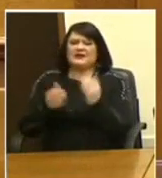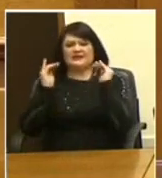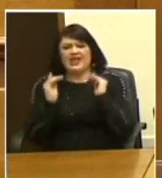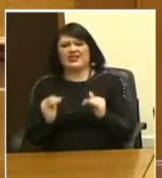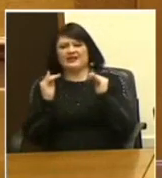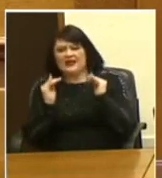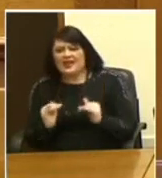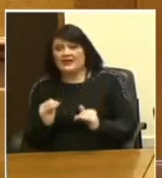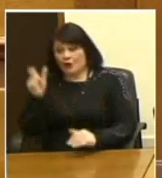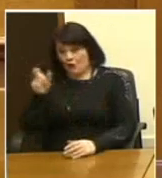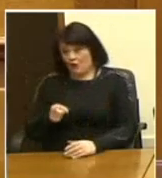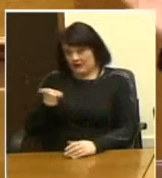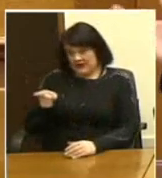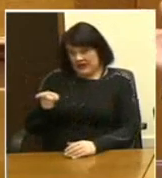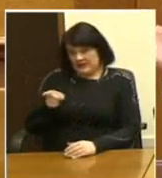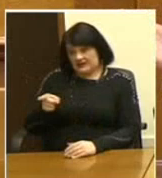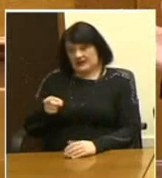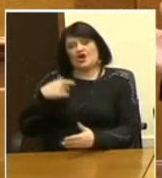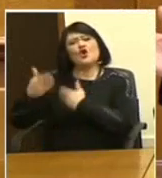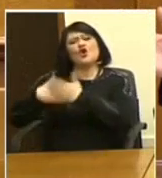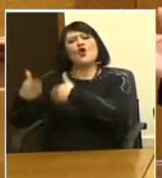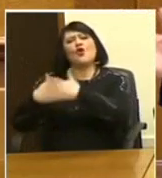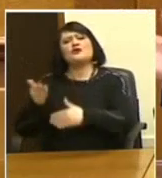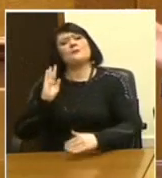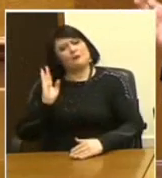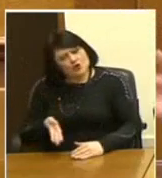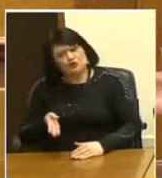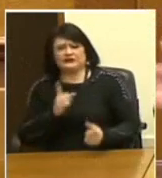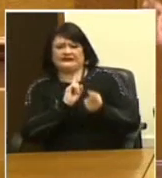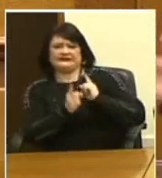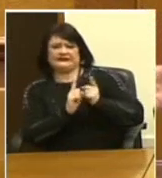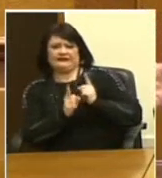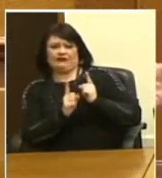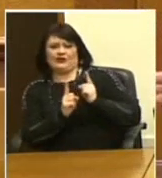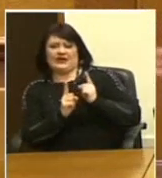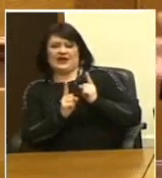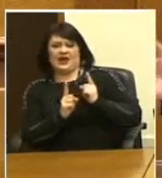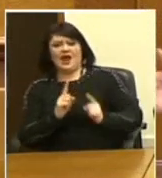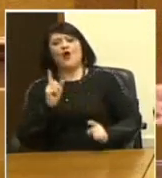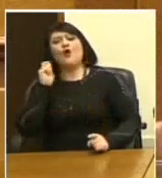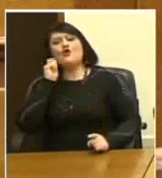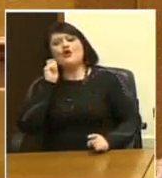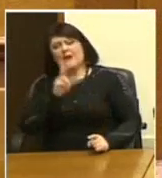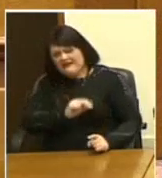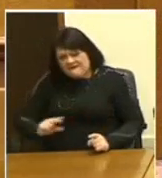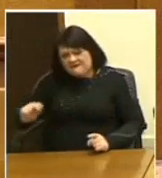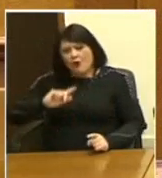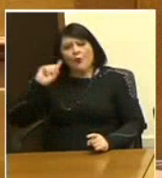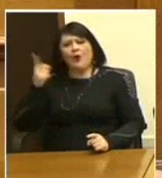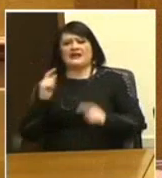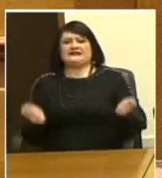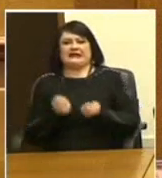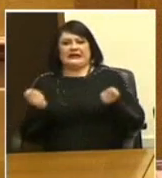είχατε τη δυνατότητα πολλά χρόνια τώρα να φέρετε μια τέτοια συμφωνία έργα όμπνες με συνταγματική αλλαγή, αλλά δεν το κάνατε δήθεν